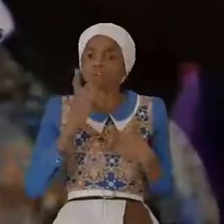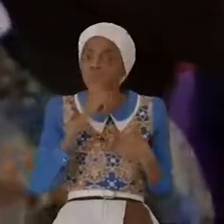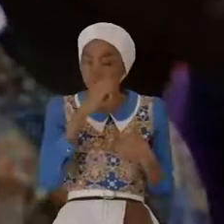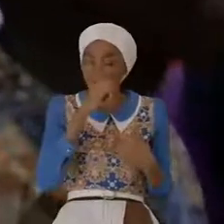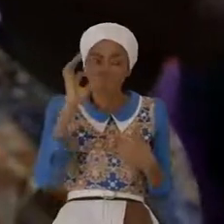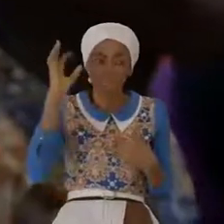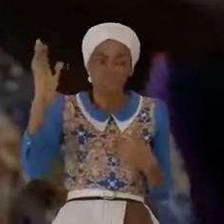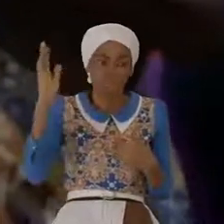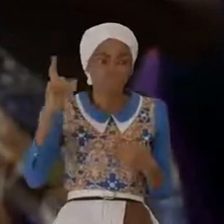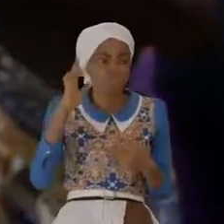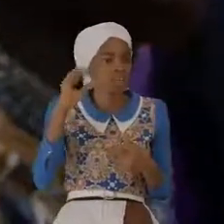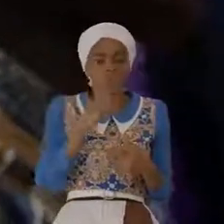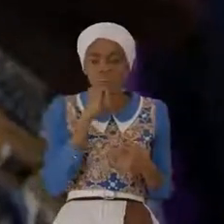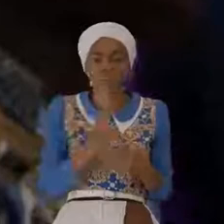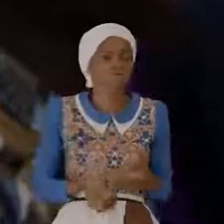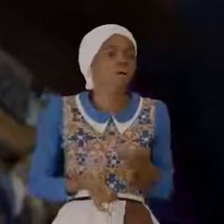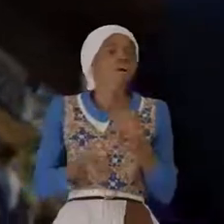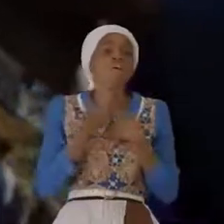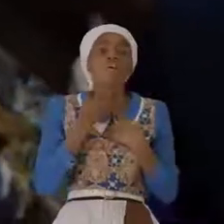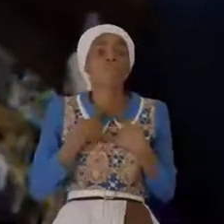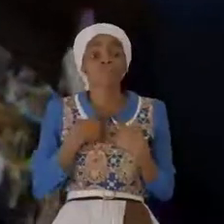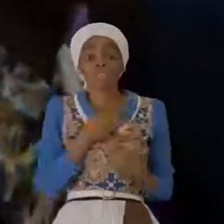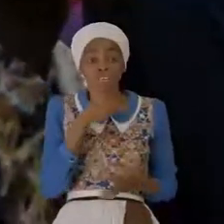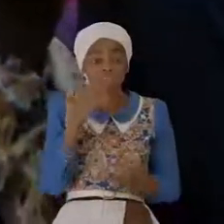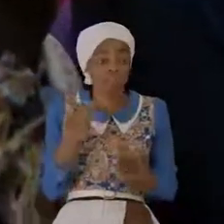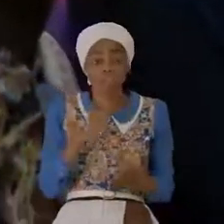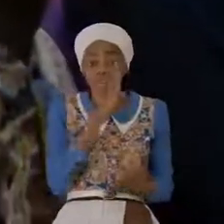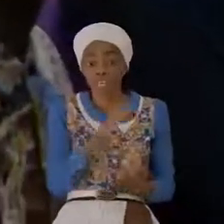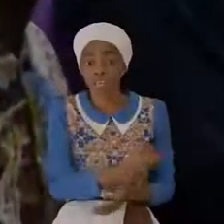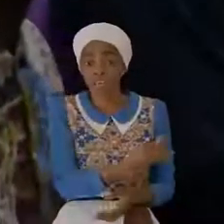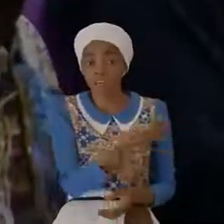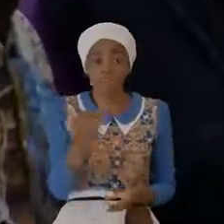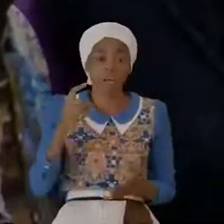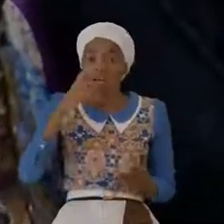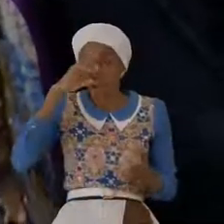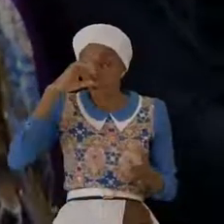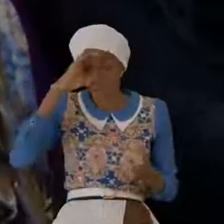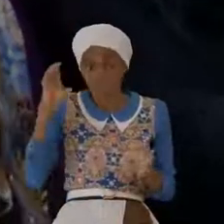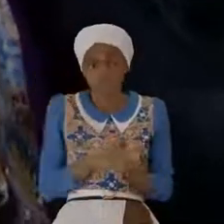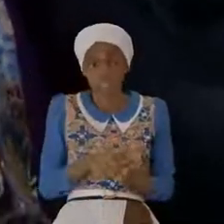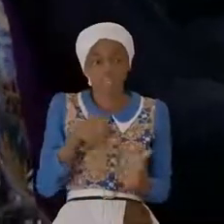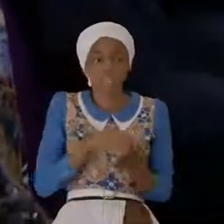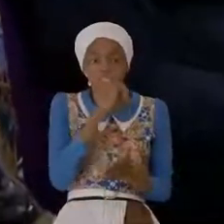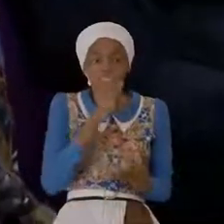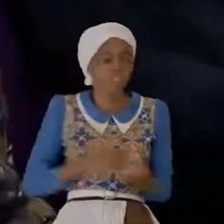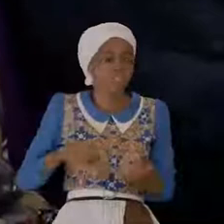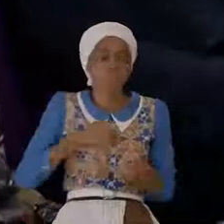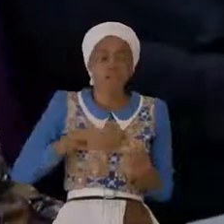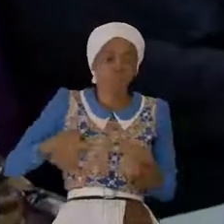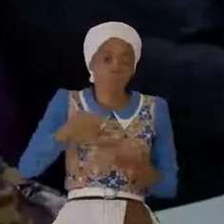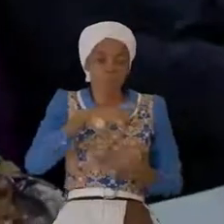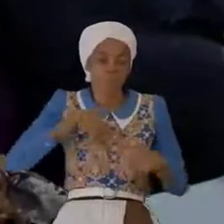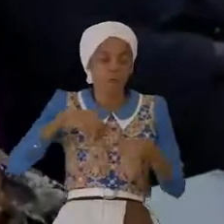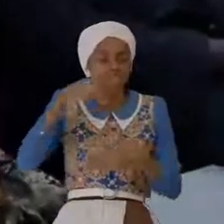ne convoiteras point, et ce qui peut encore y avoir se résume dans cette